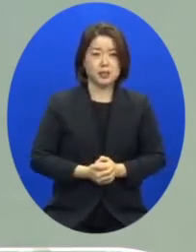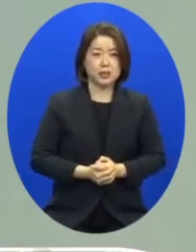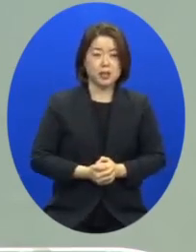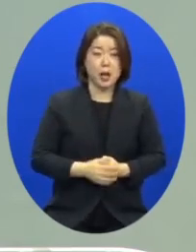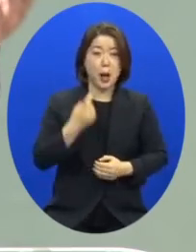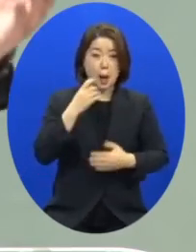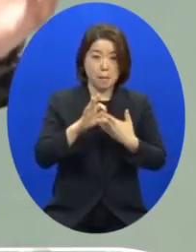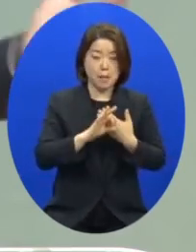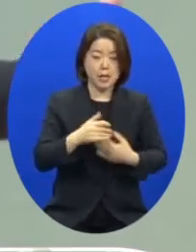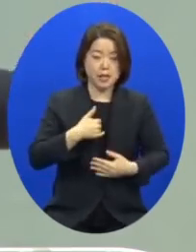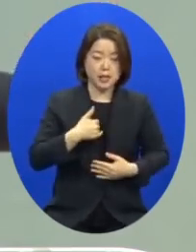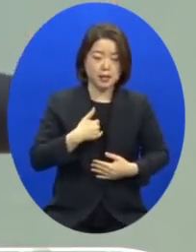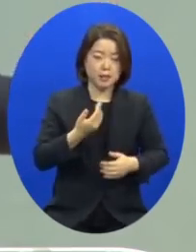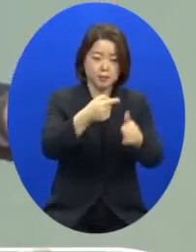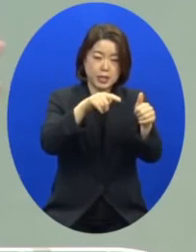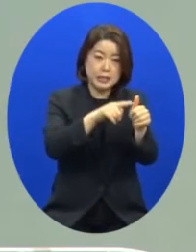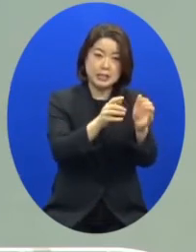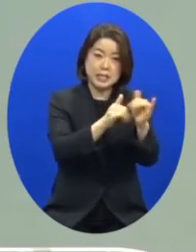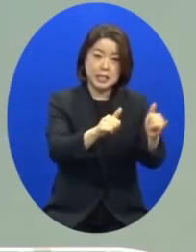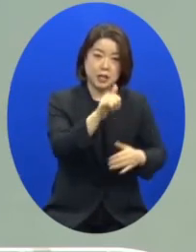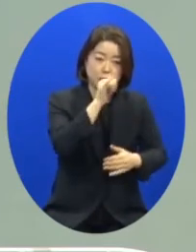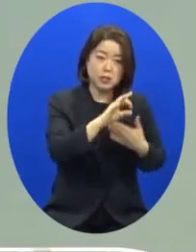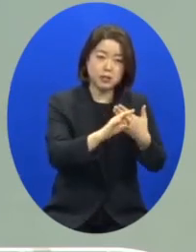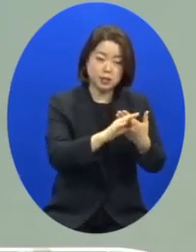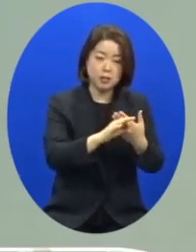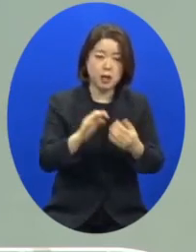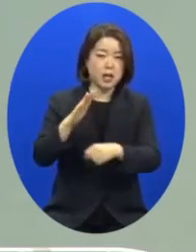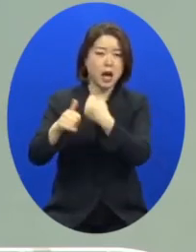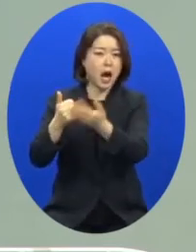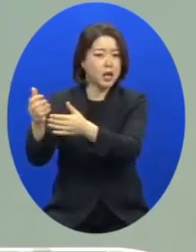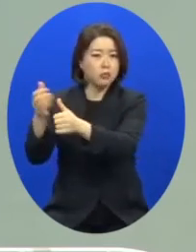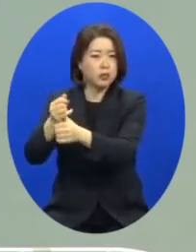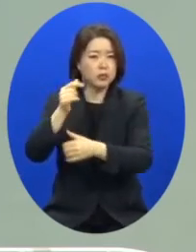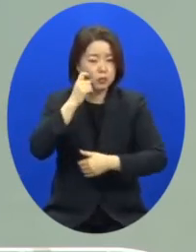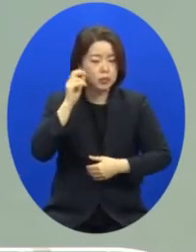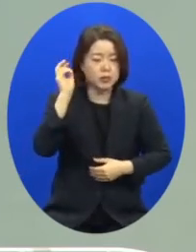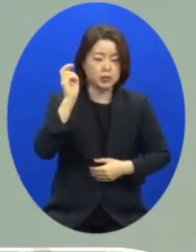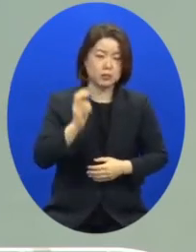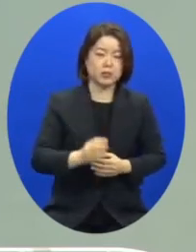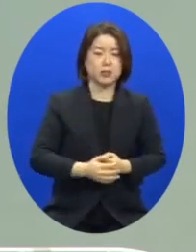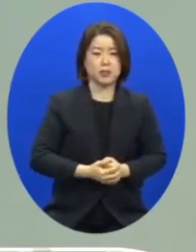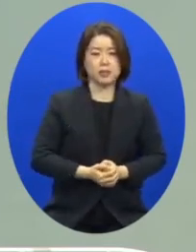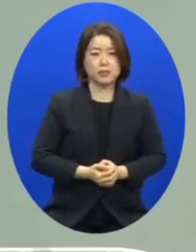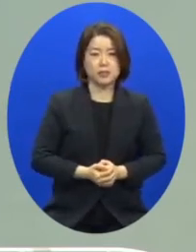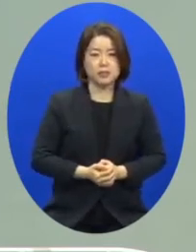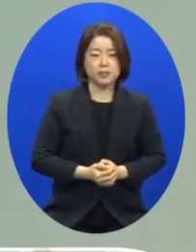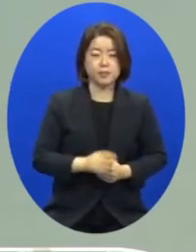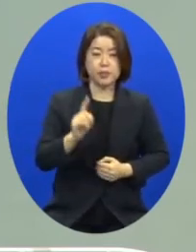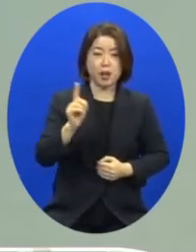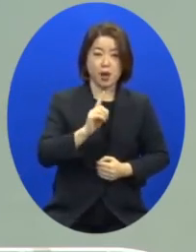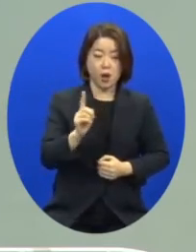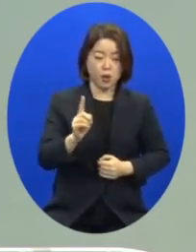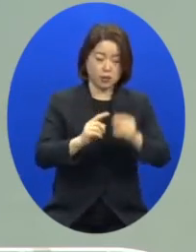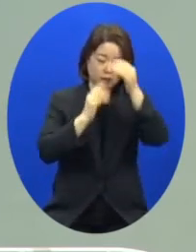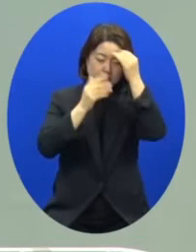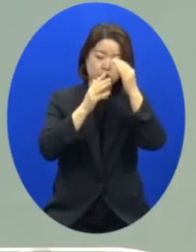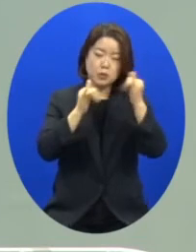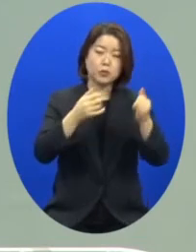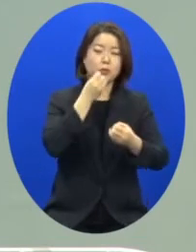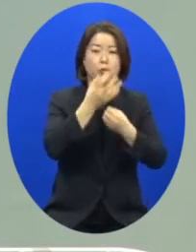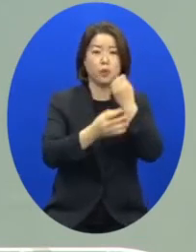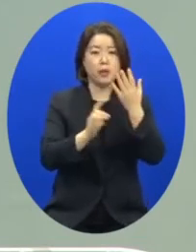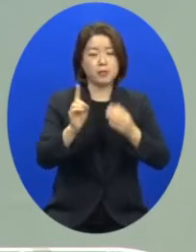만약에 재계 의지 할 자가 있었다면 저는 하나님 붙잡지 못했을 거예요 어느 성도가 고백했습니다